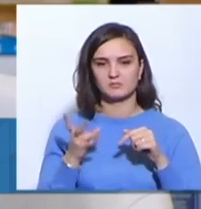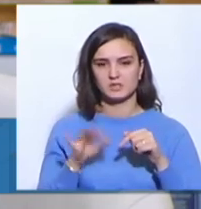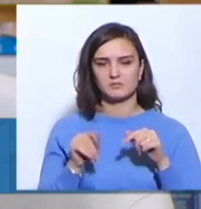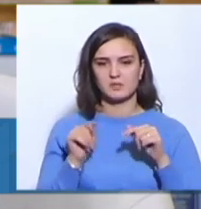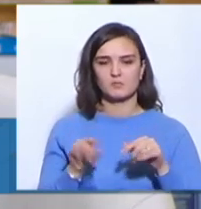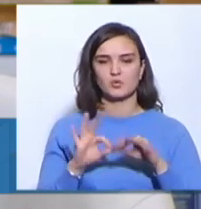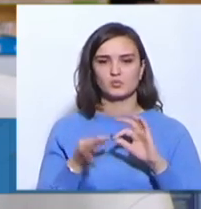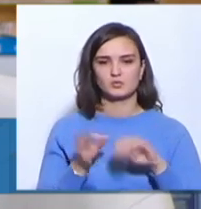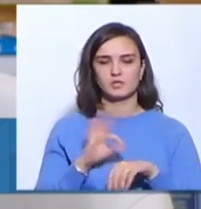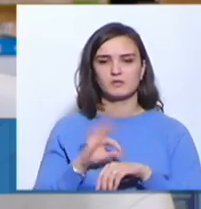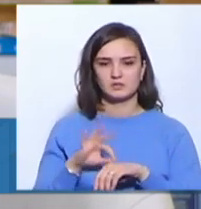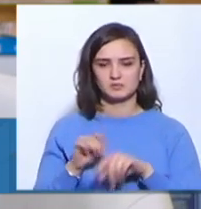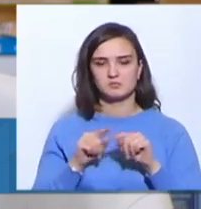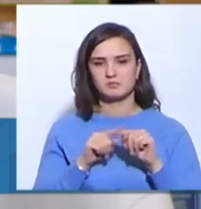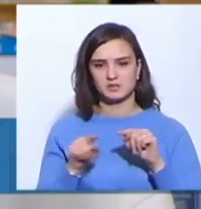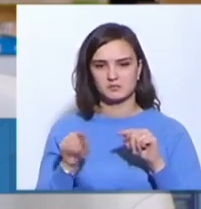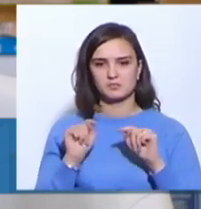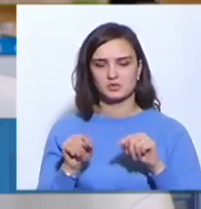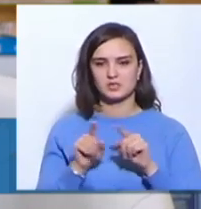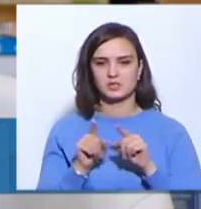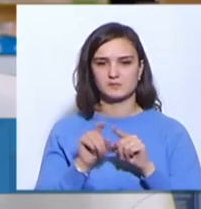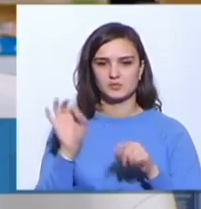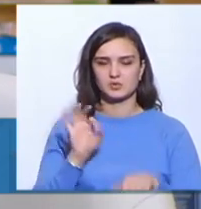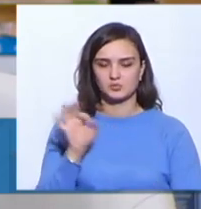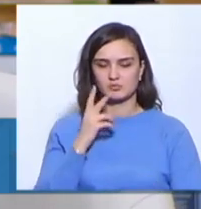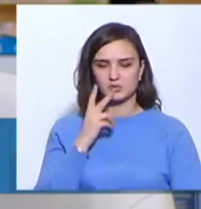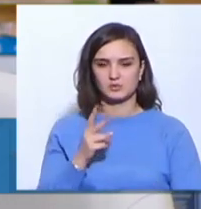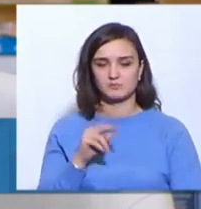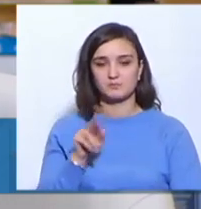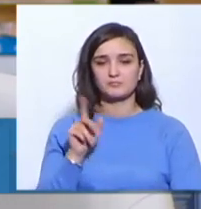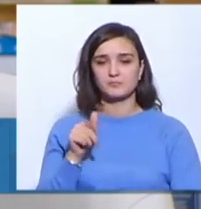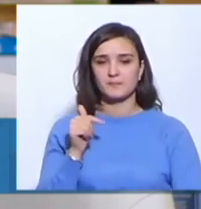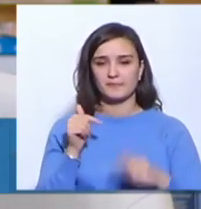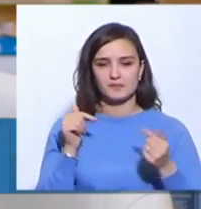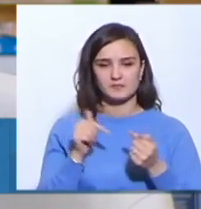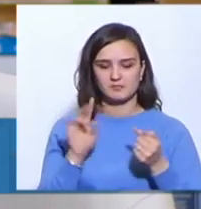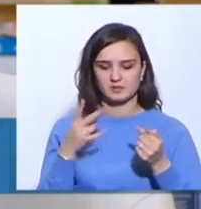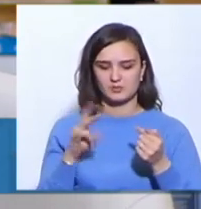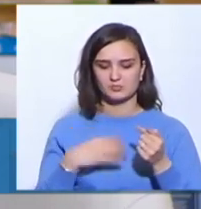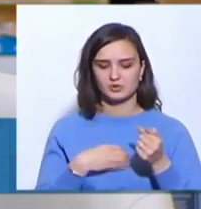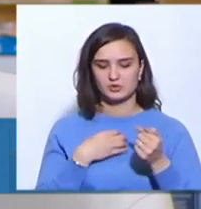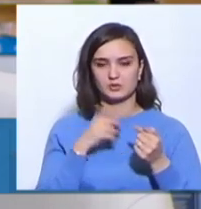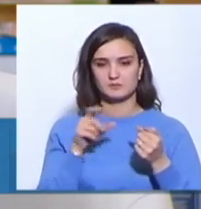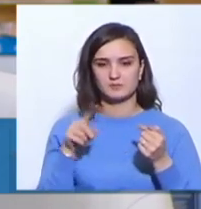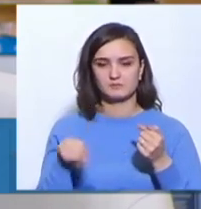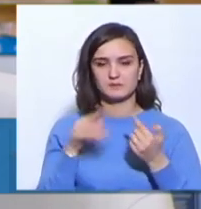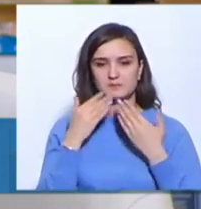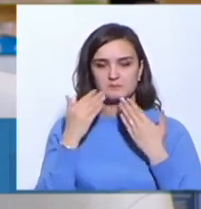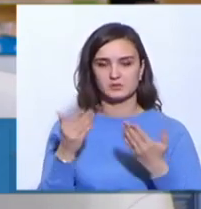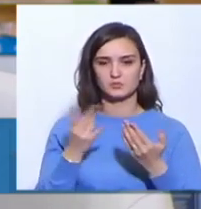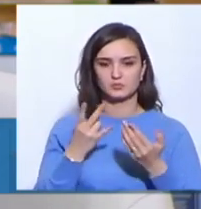ამ კონკრეტულ დაავადებასთან მიმართებით აი ასეთი პროცენტული მაჩვენებელია. შესაბამისად, არ უნდა შეუშინდნენ ადამიანებიდან, მიმართონ